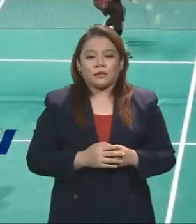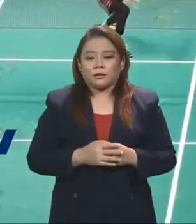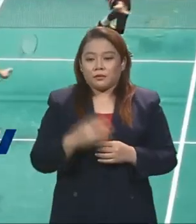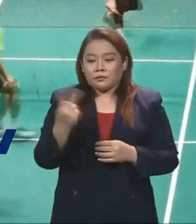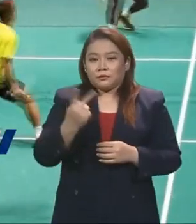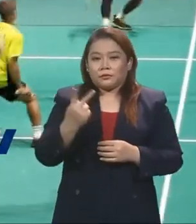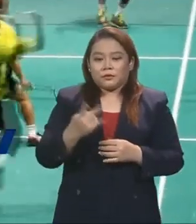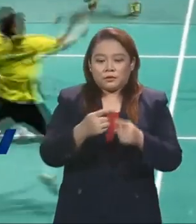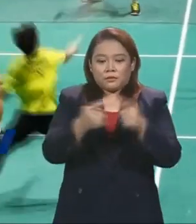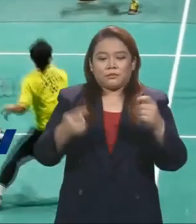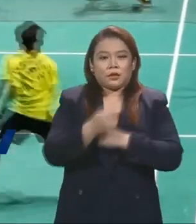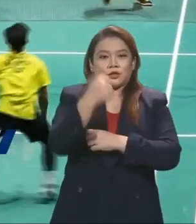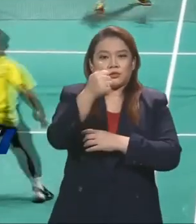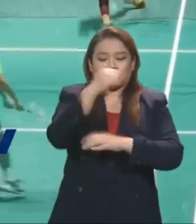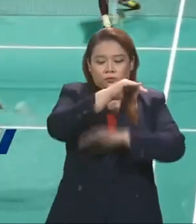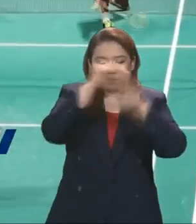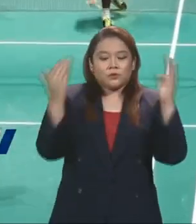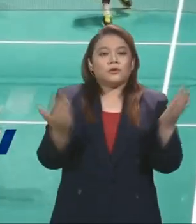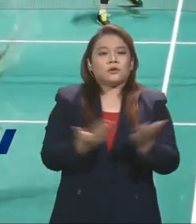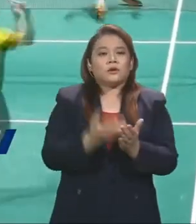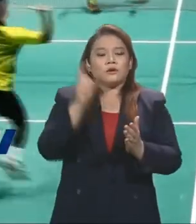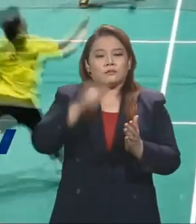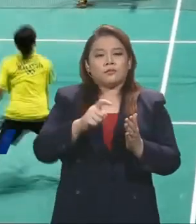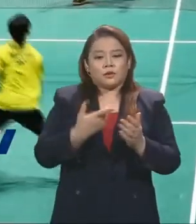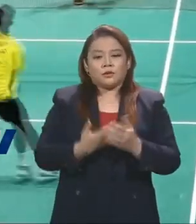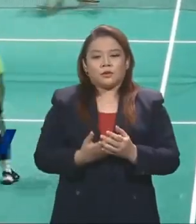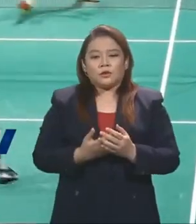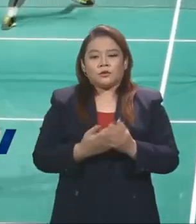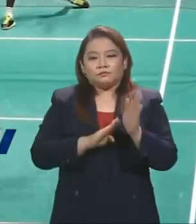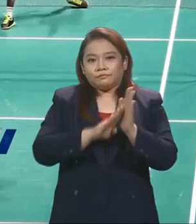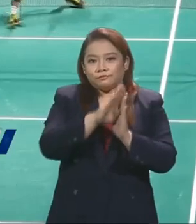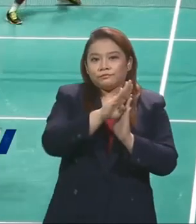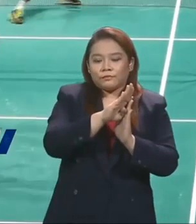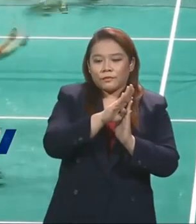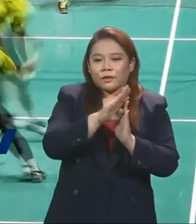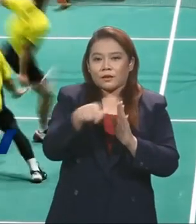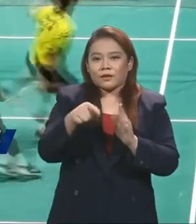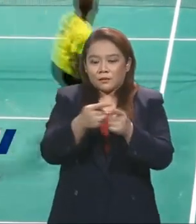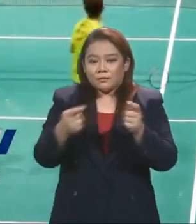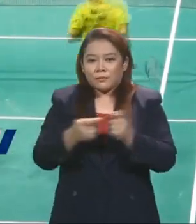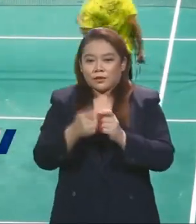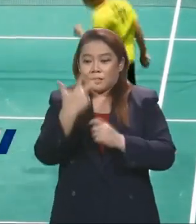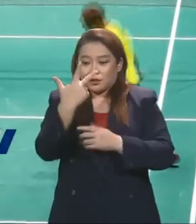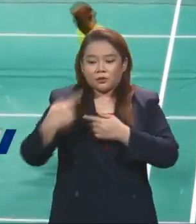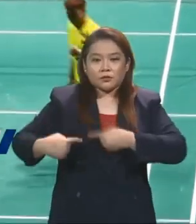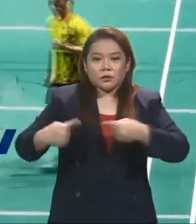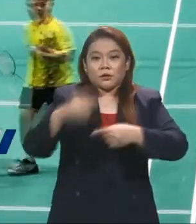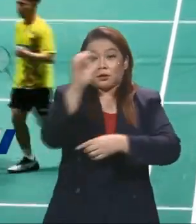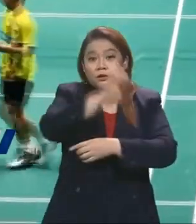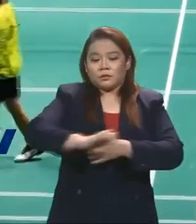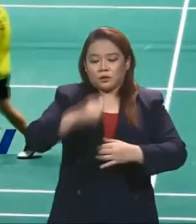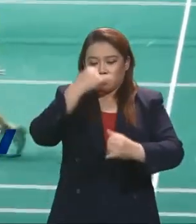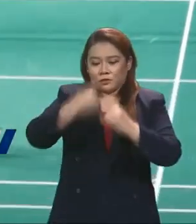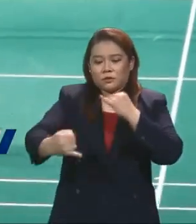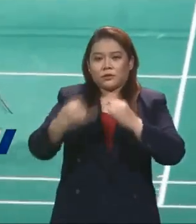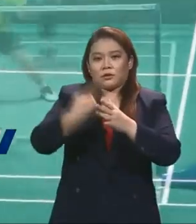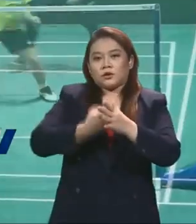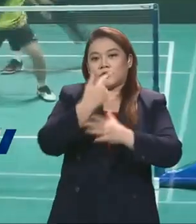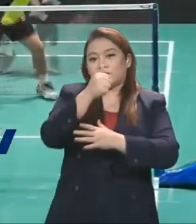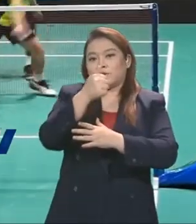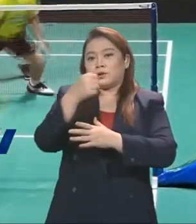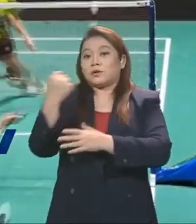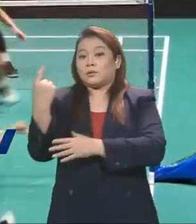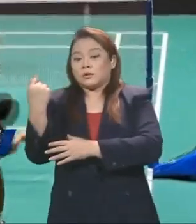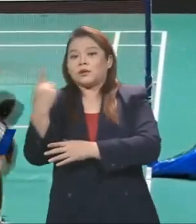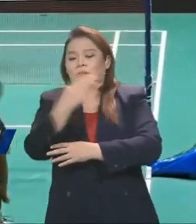yang kini berada di ranking ke-10 dunia perlu meningkatkan ranking mereka menjelang Disember. Dengan tiga kejohanan di Eropah pada hujung Oktober dan November